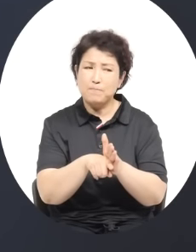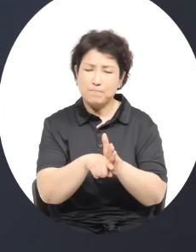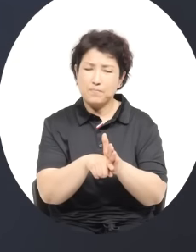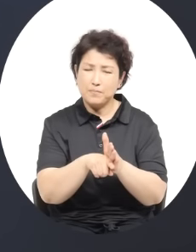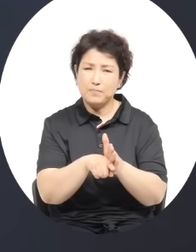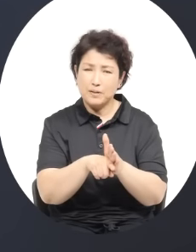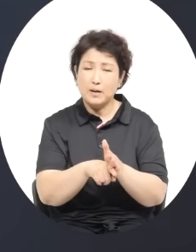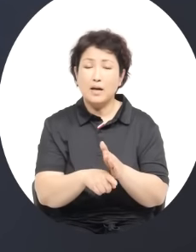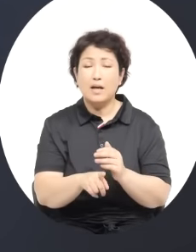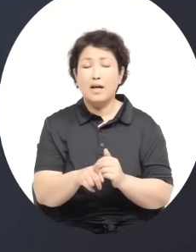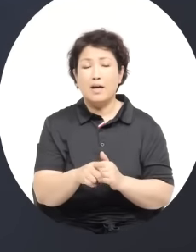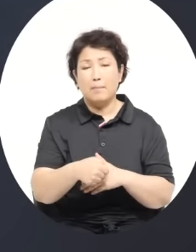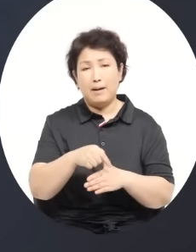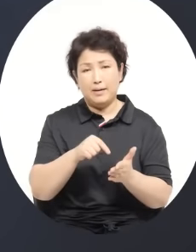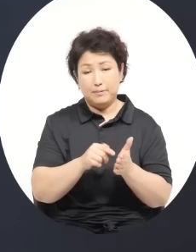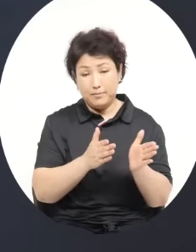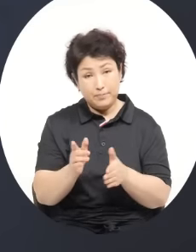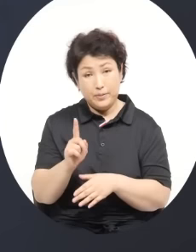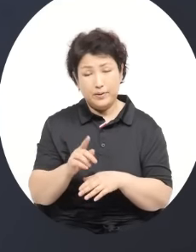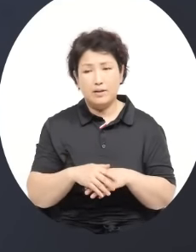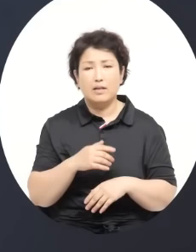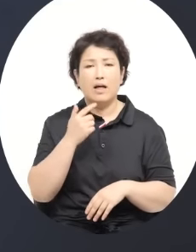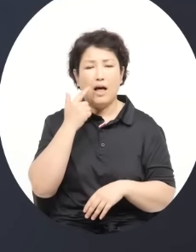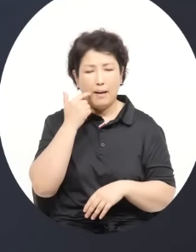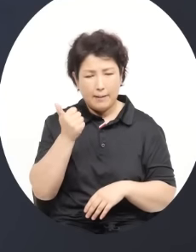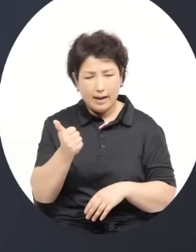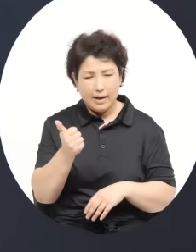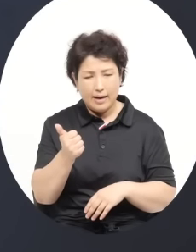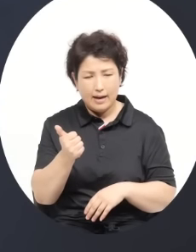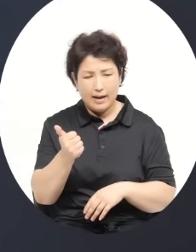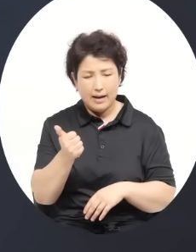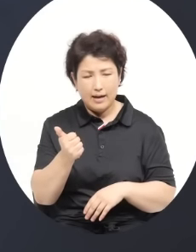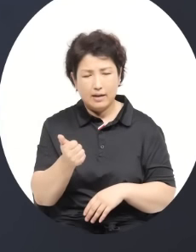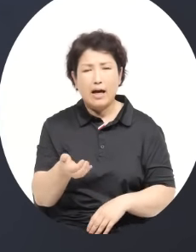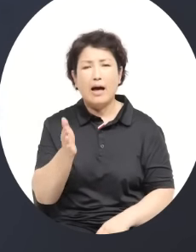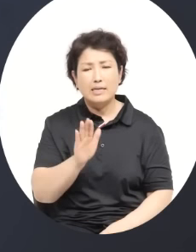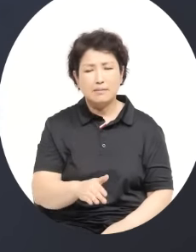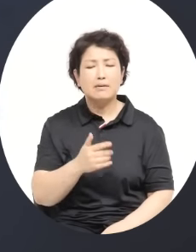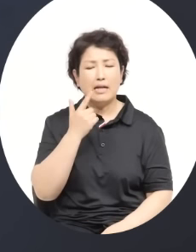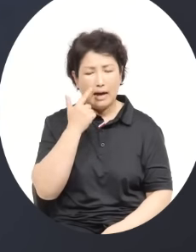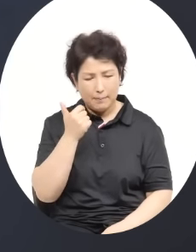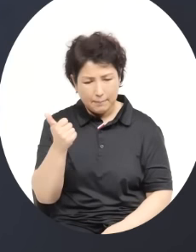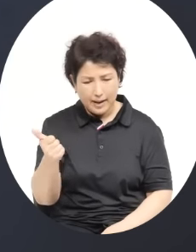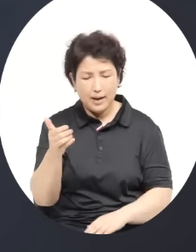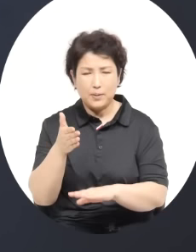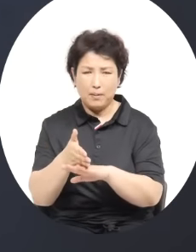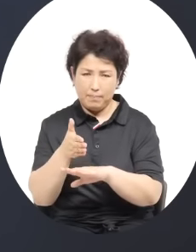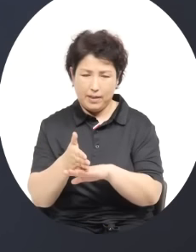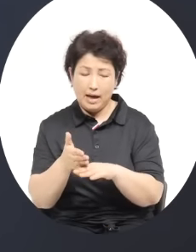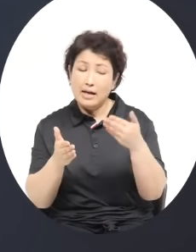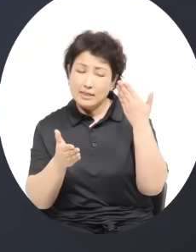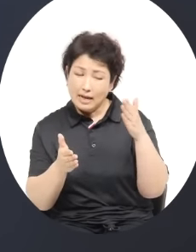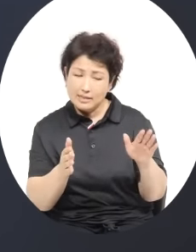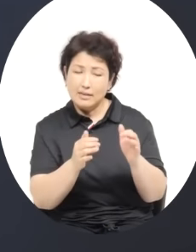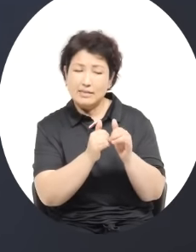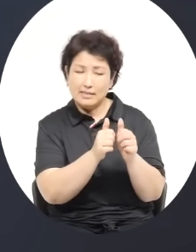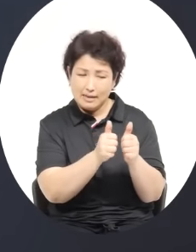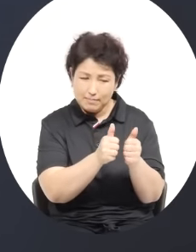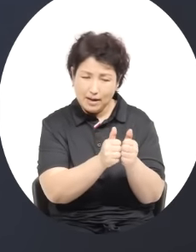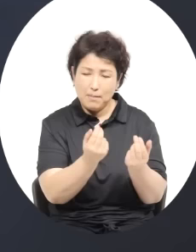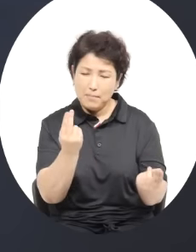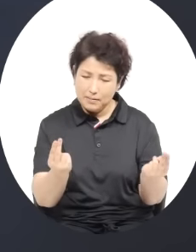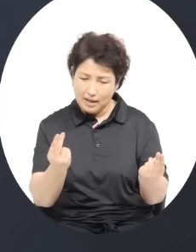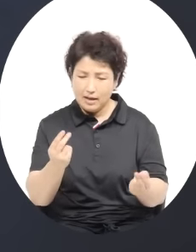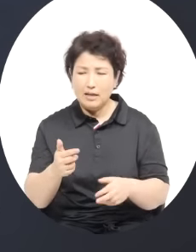아버지는 남보다는 고마운 사람이다. 이렇게 자기가 매일 108배 절을 하면서